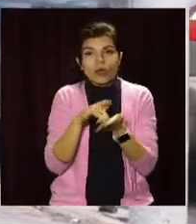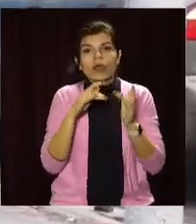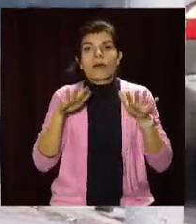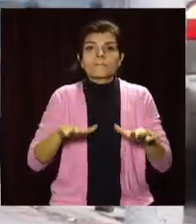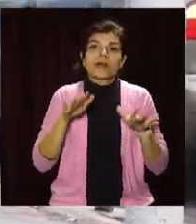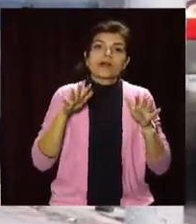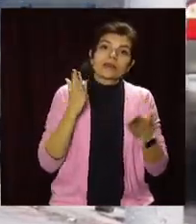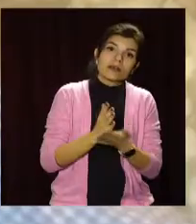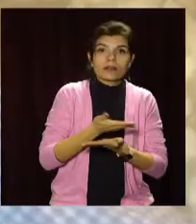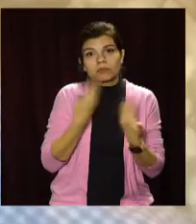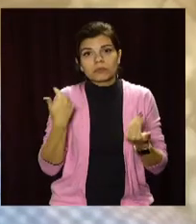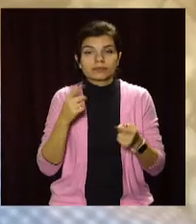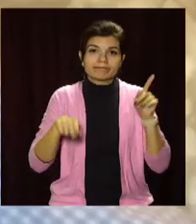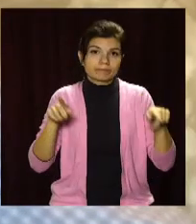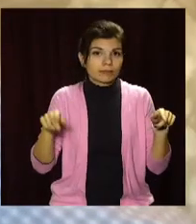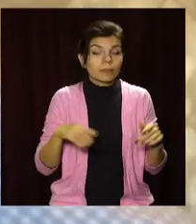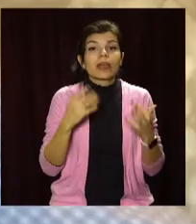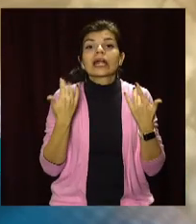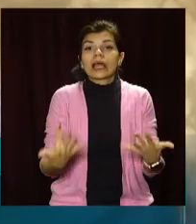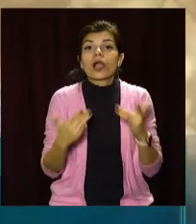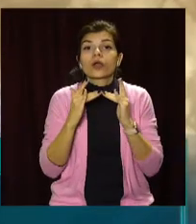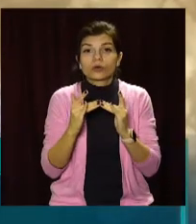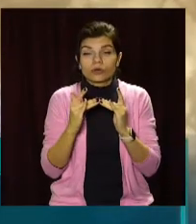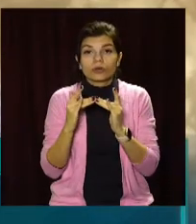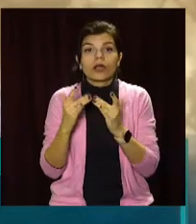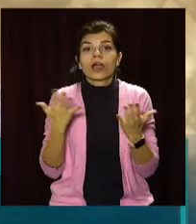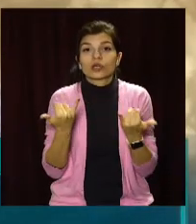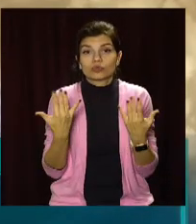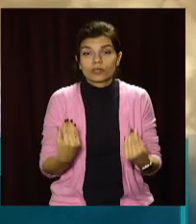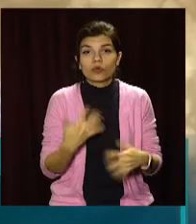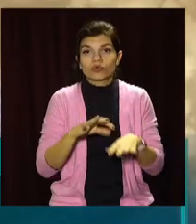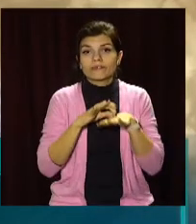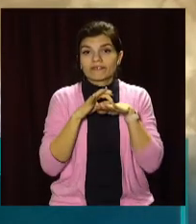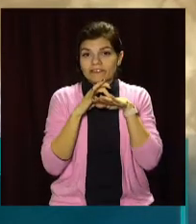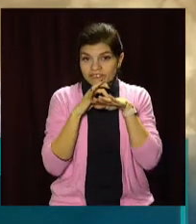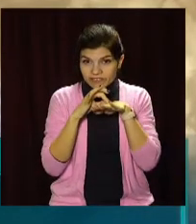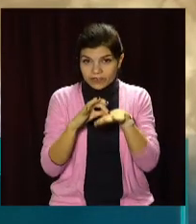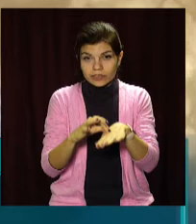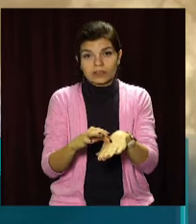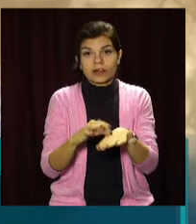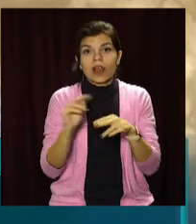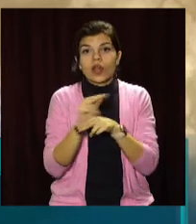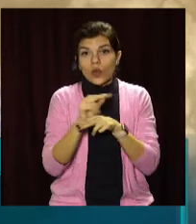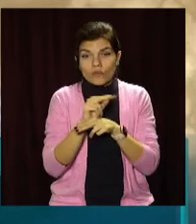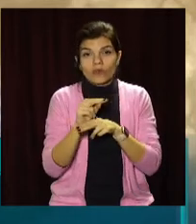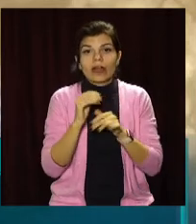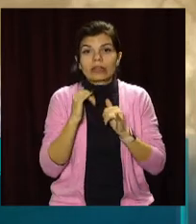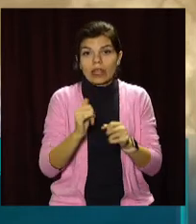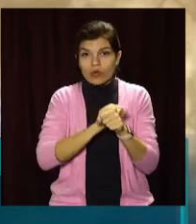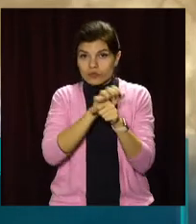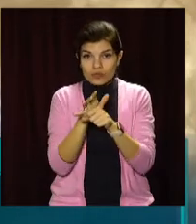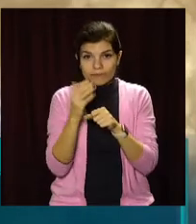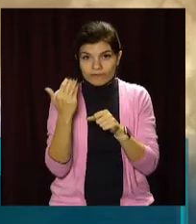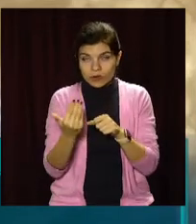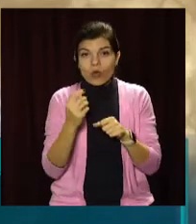місцями. Кількість ліжок, які на сьогоднішній день вже введені під лікування хворих на